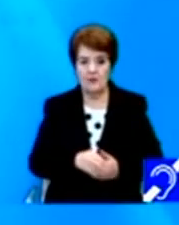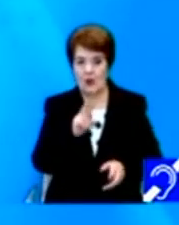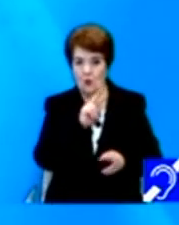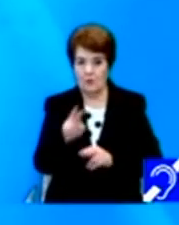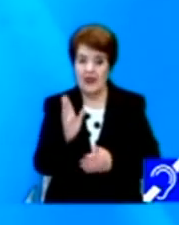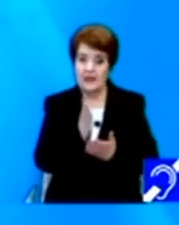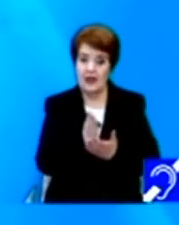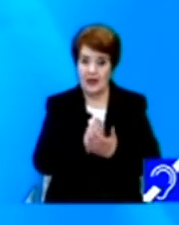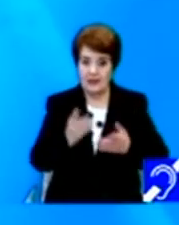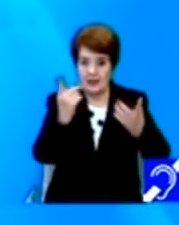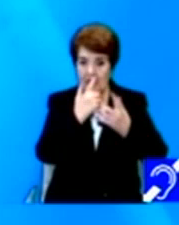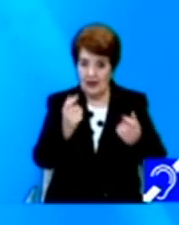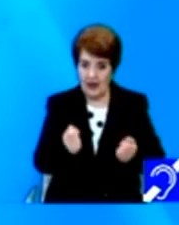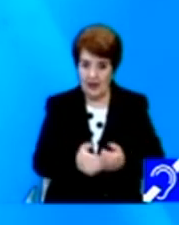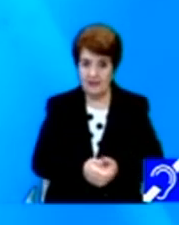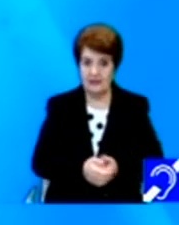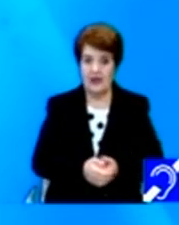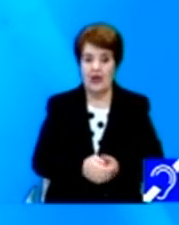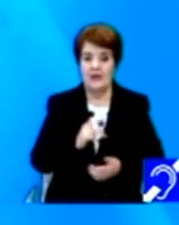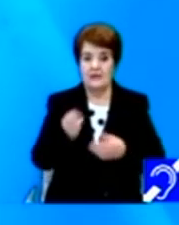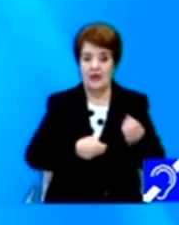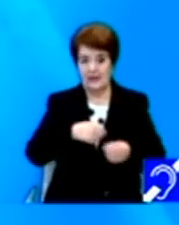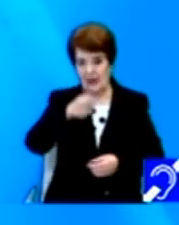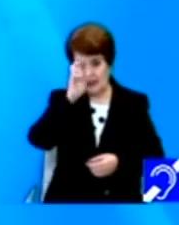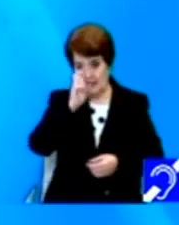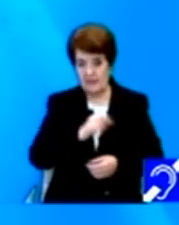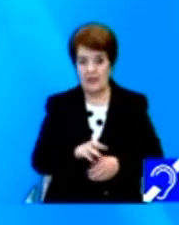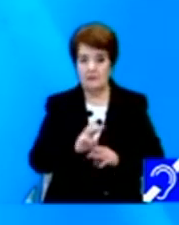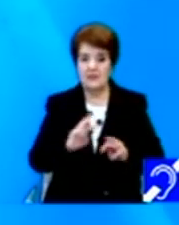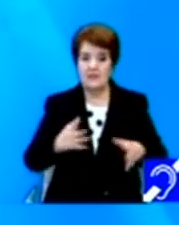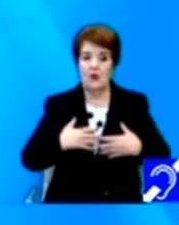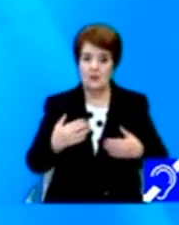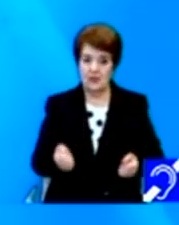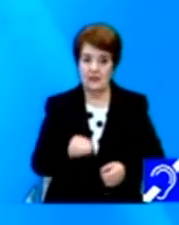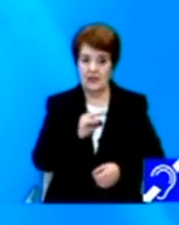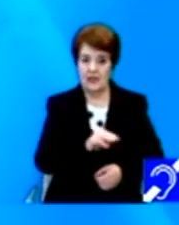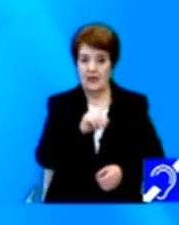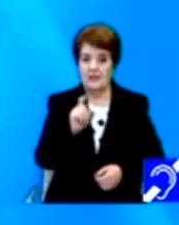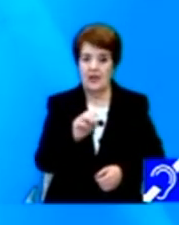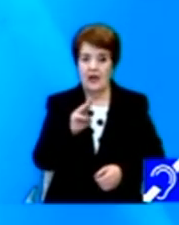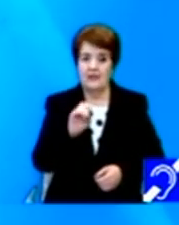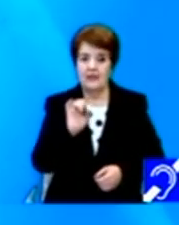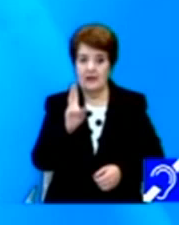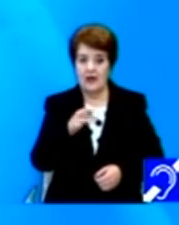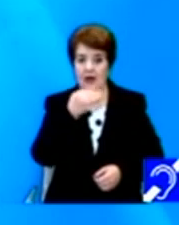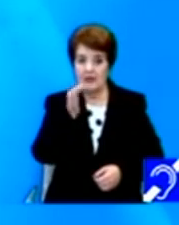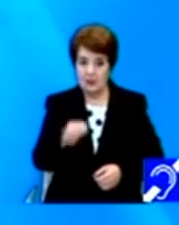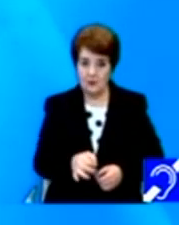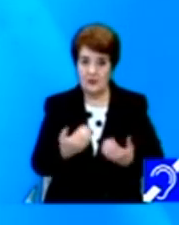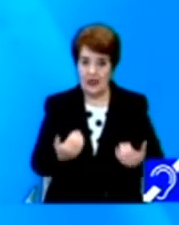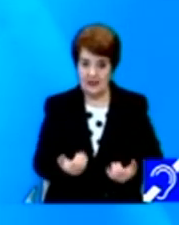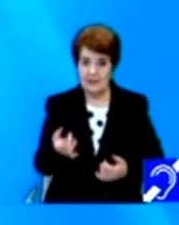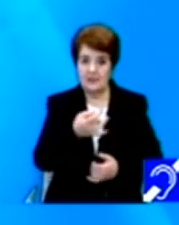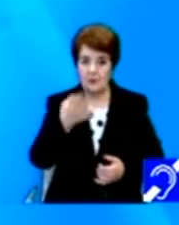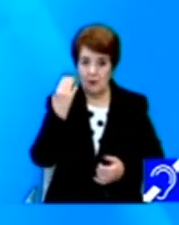urmărit în direct declarațiile secretarului de stat al Ministerului Sănătății, Tatiana Zatâc, care a spus că astăzi în